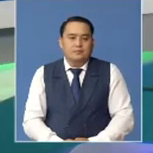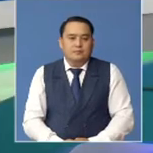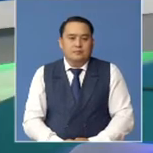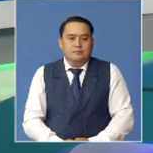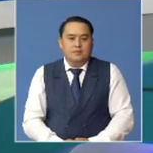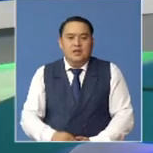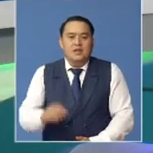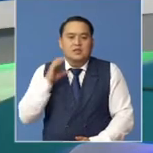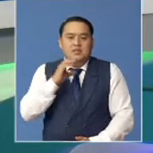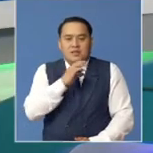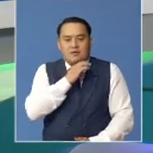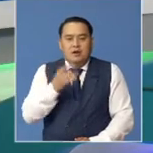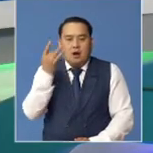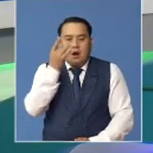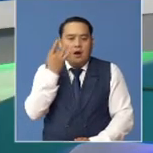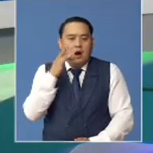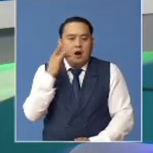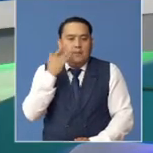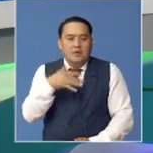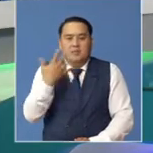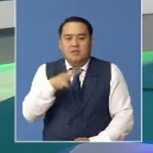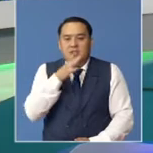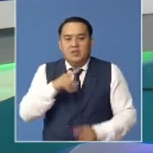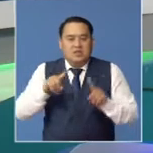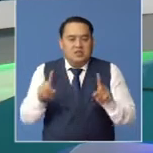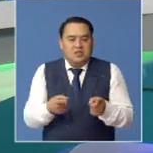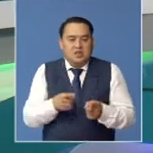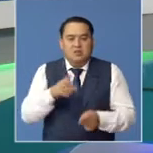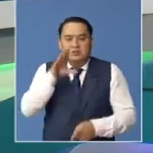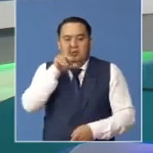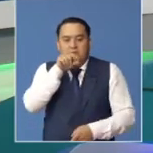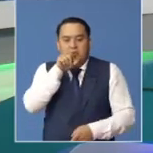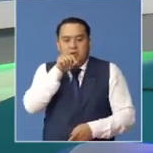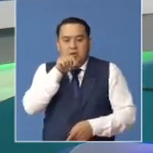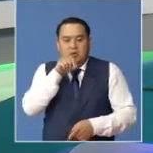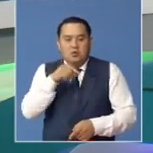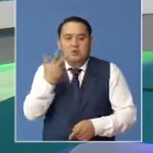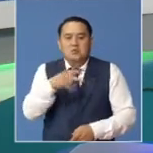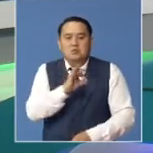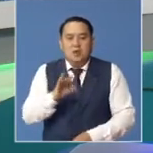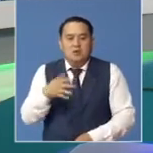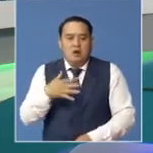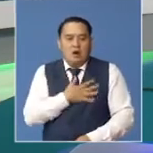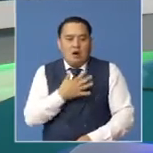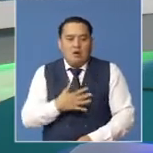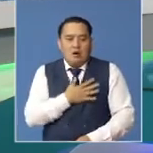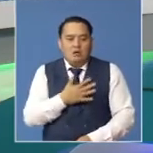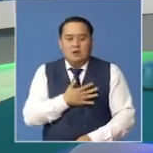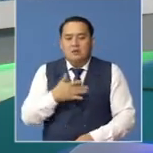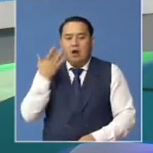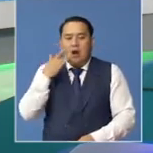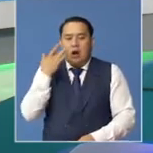В Северной Америке за последние 50 лет резко сократилась популяция птиц почти на 30%. В Канаде и США число